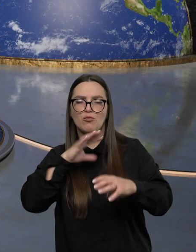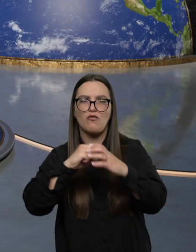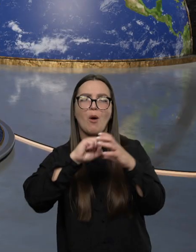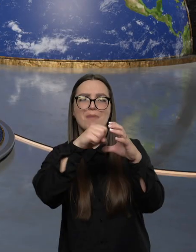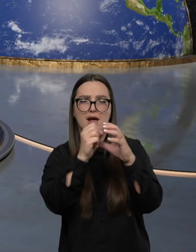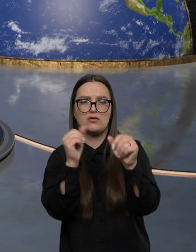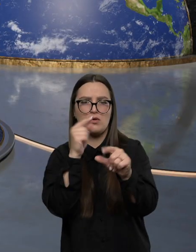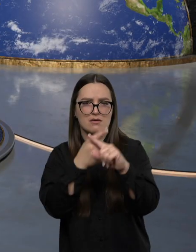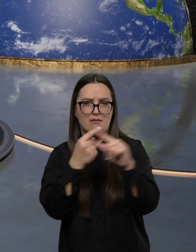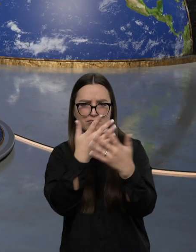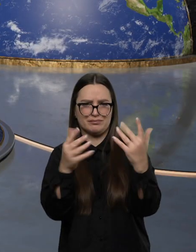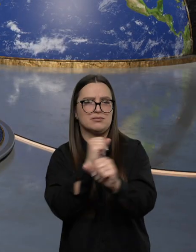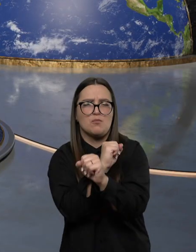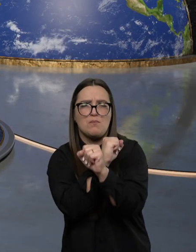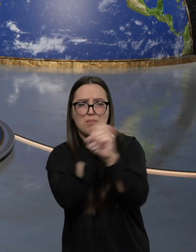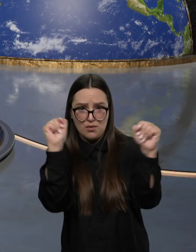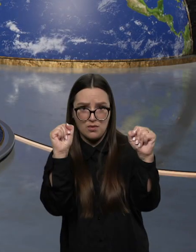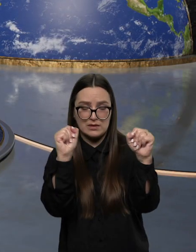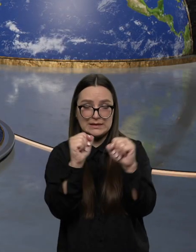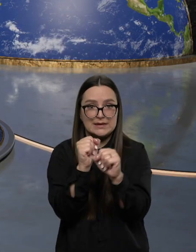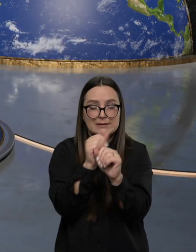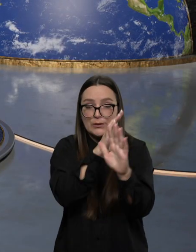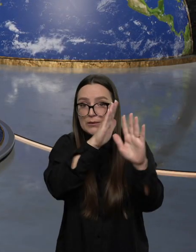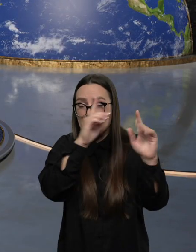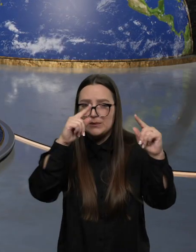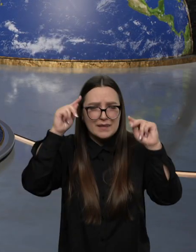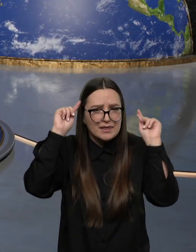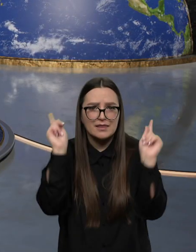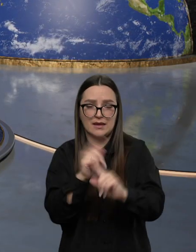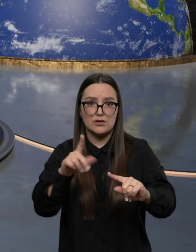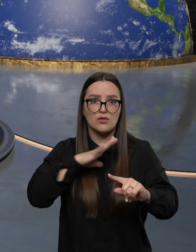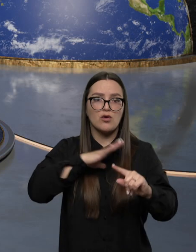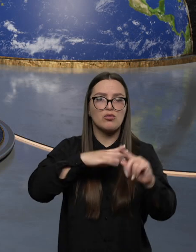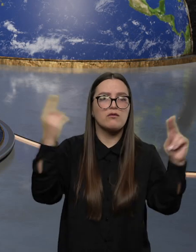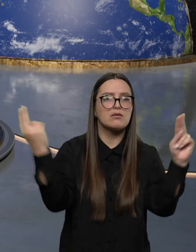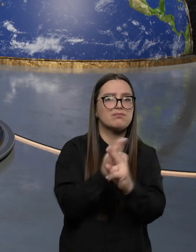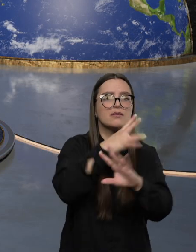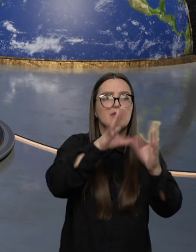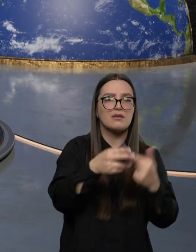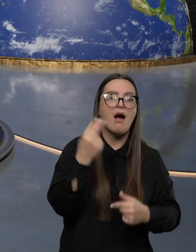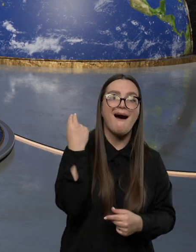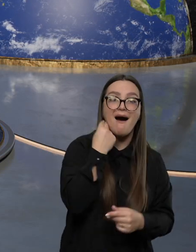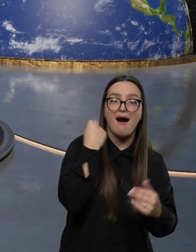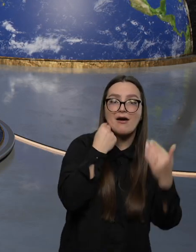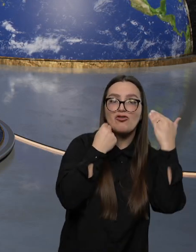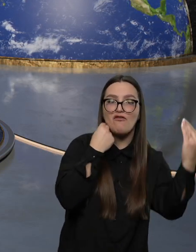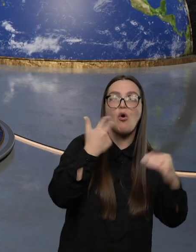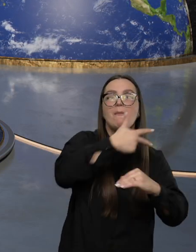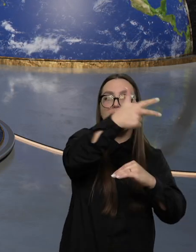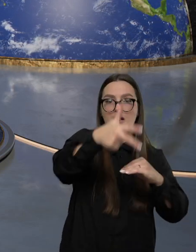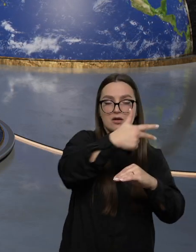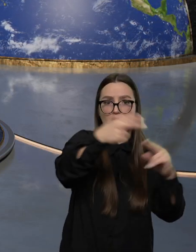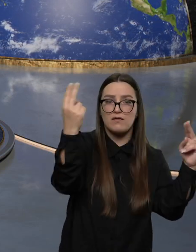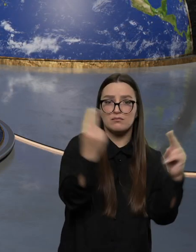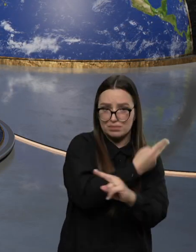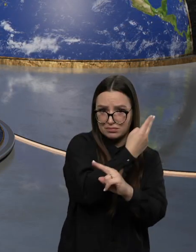branduolinį užtaisą, jie netikėtai sugadino vieną Anglijos palydovą